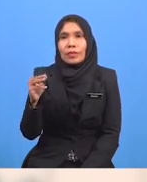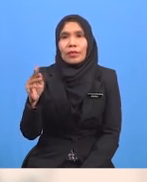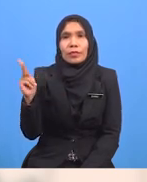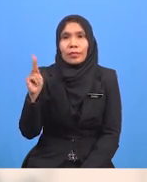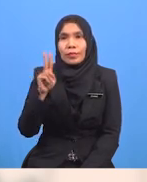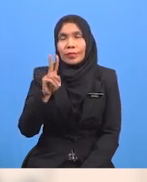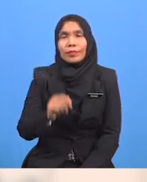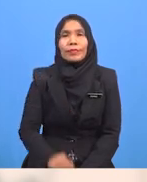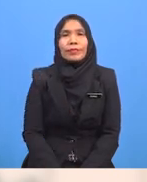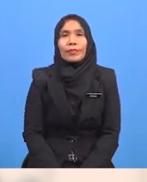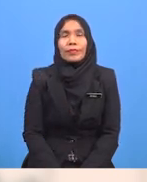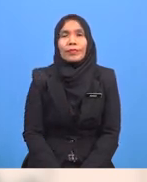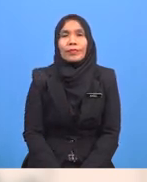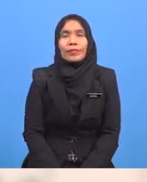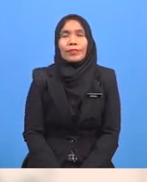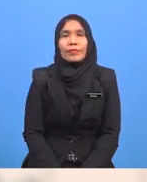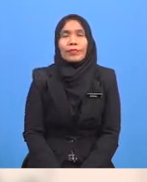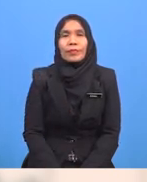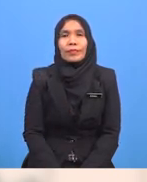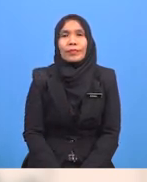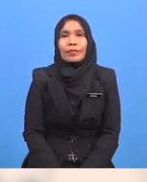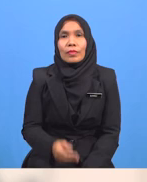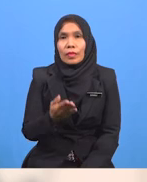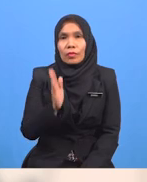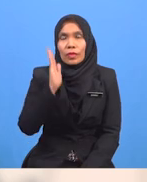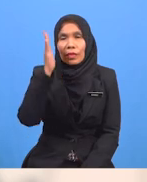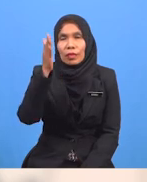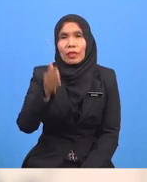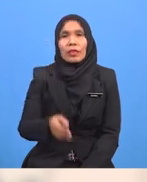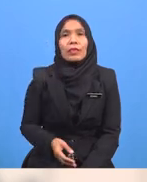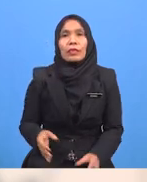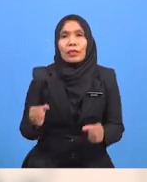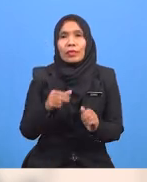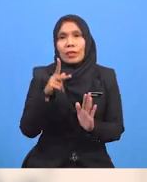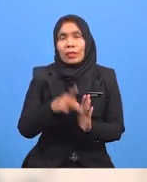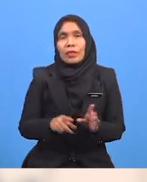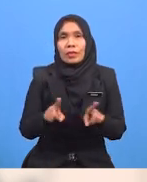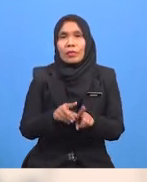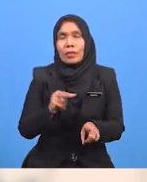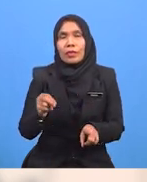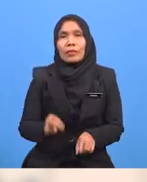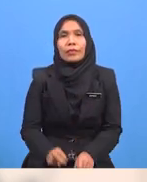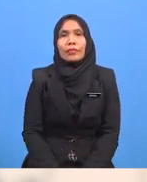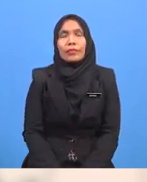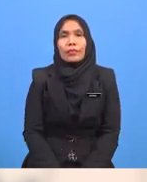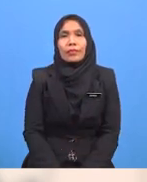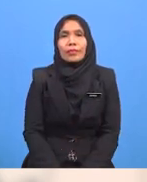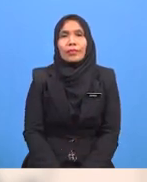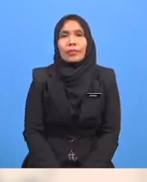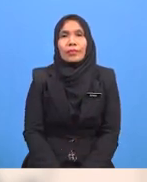dengan memadu plastikan persamaan tersebut kamu akan mendapat persamaan seperti yang dipaparkan